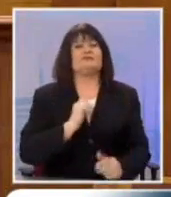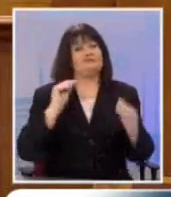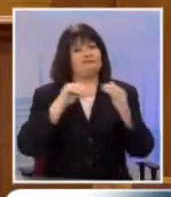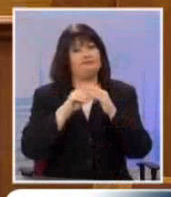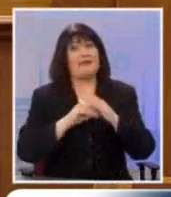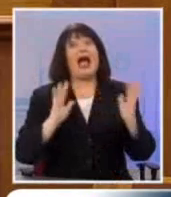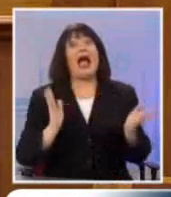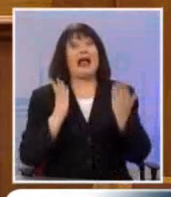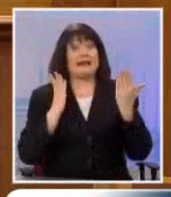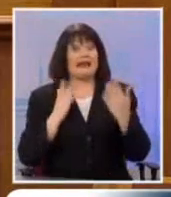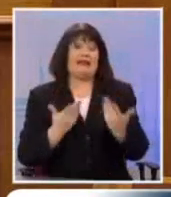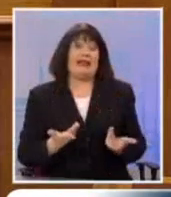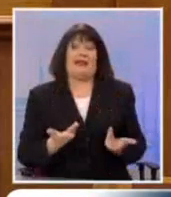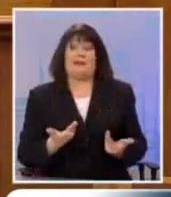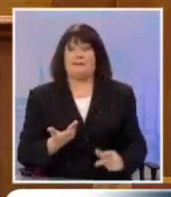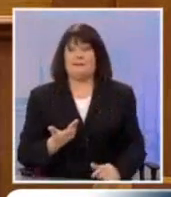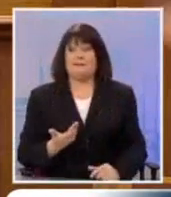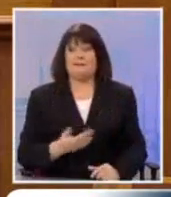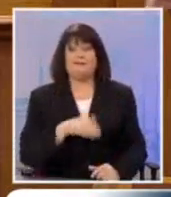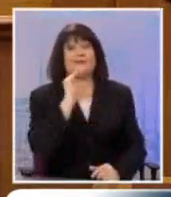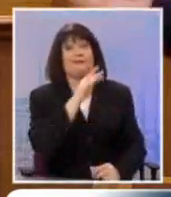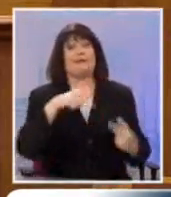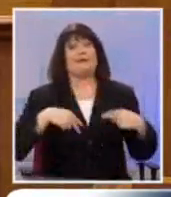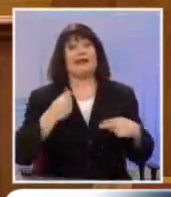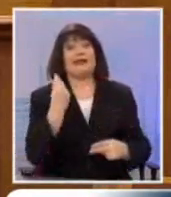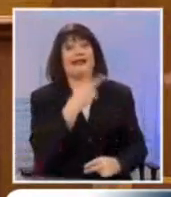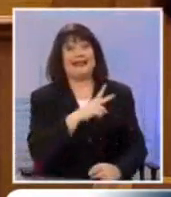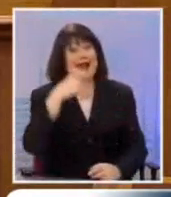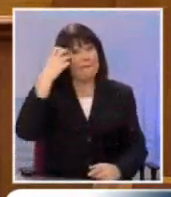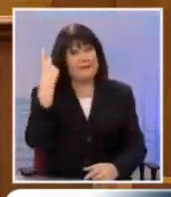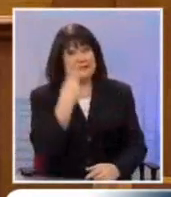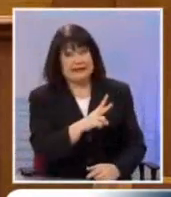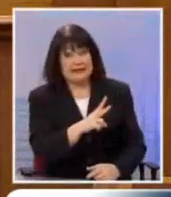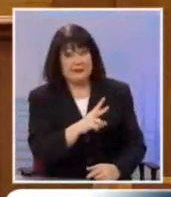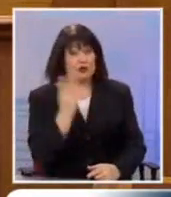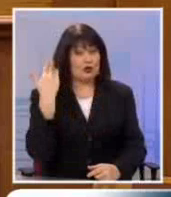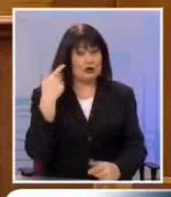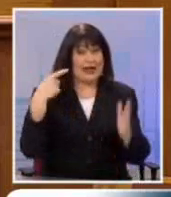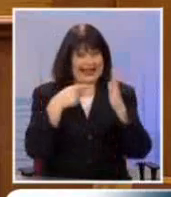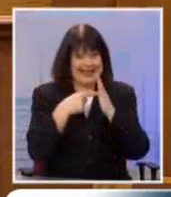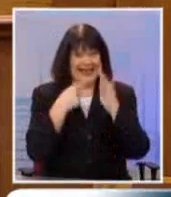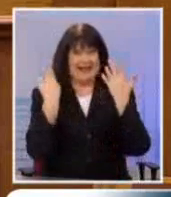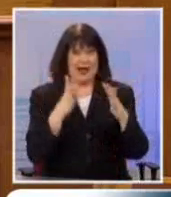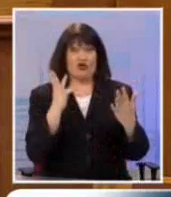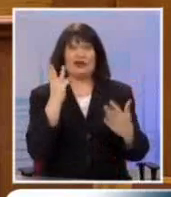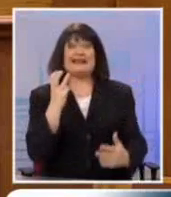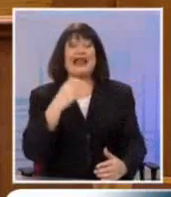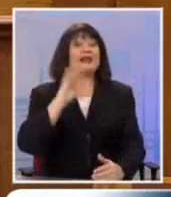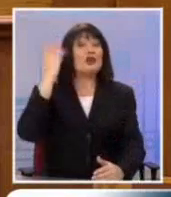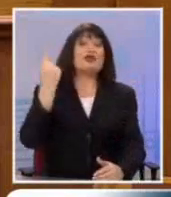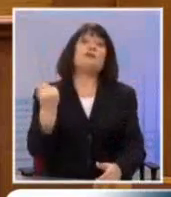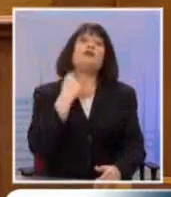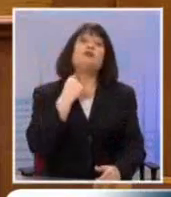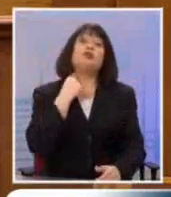επενδύσεις. Αυτό δηλαδή που λέγανε, κύριε Χαρδούβλη, ήδη οικονομολόγοι σαν εσάς, δεκαετία του 30, αποτύχανε τότε